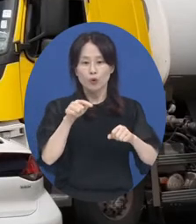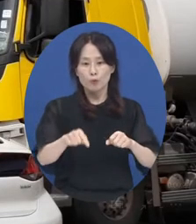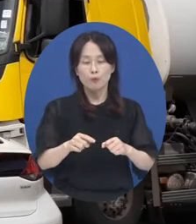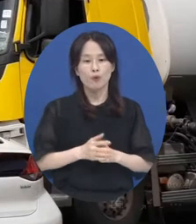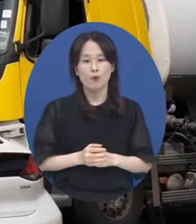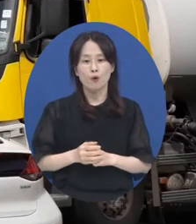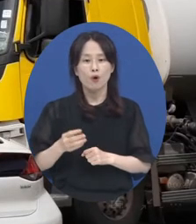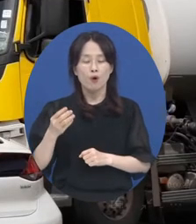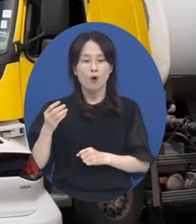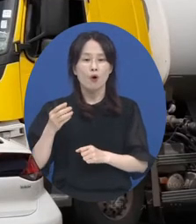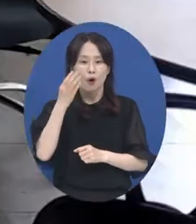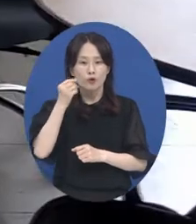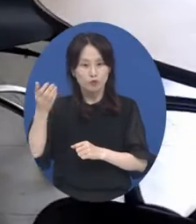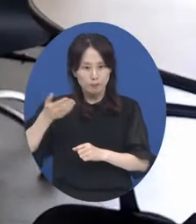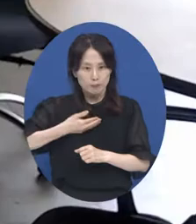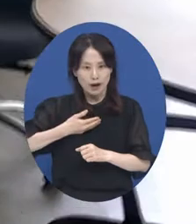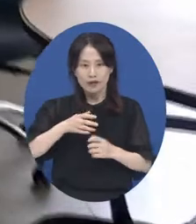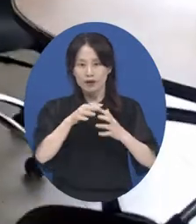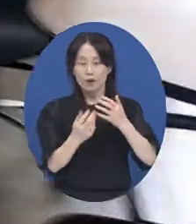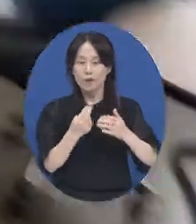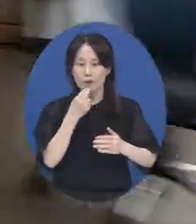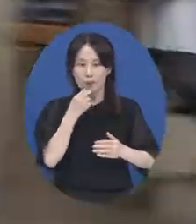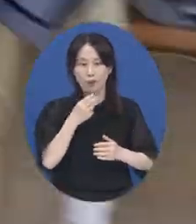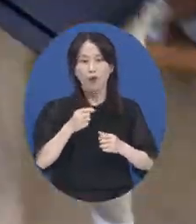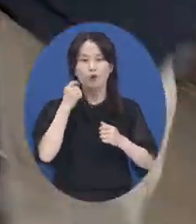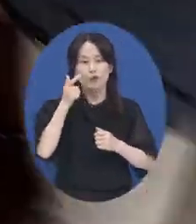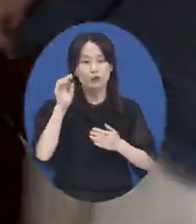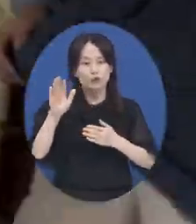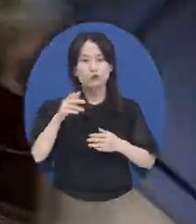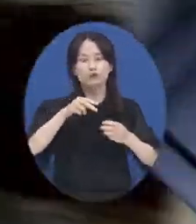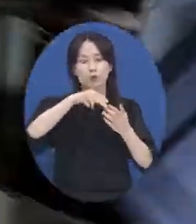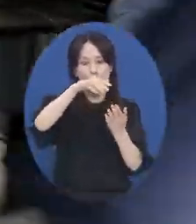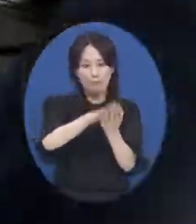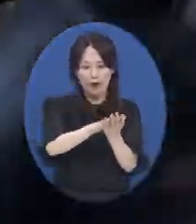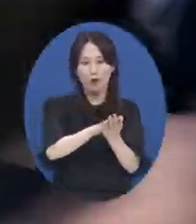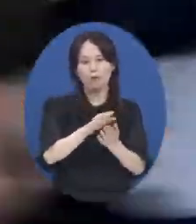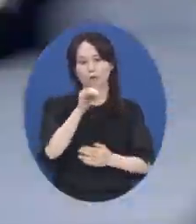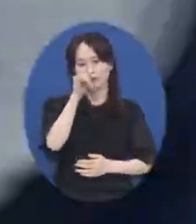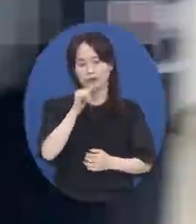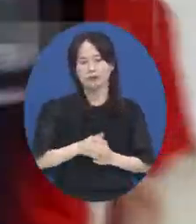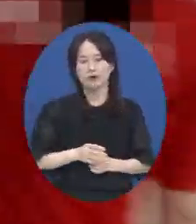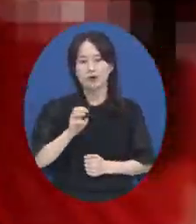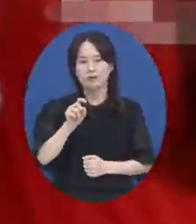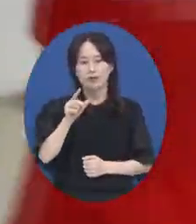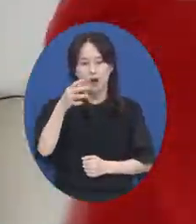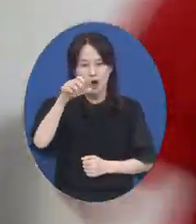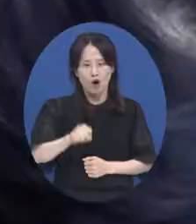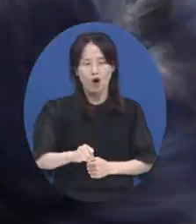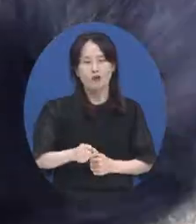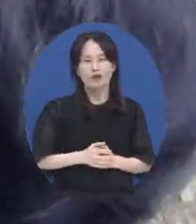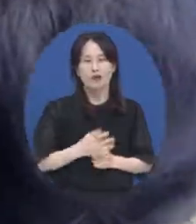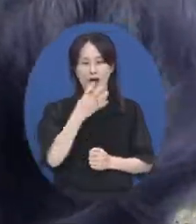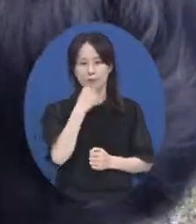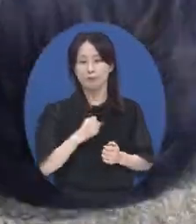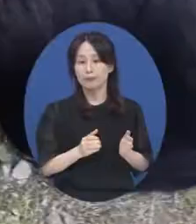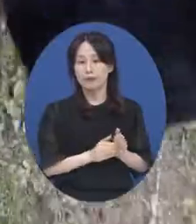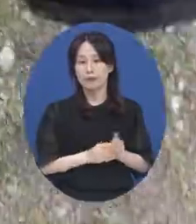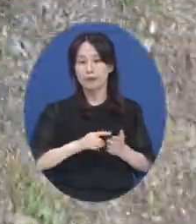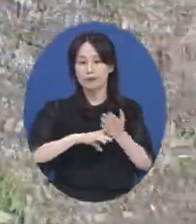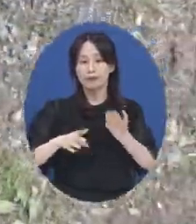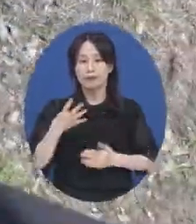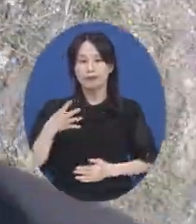무자료 거래로 사교를 공급받아 6개월 정도 후에 페어 패 버리는 수법을 썼습니다 이를 통해 31억 원의 부당 이득을 챙겼고